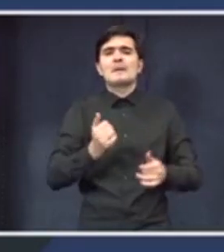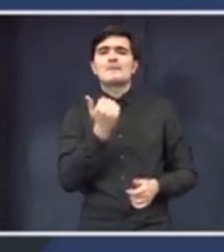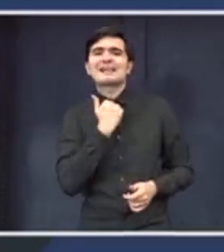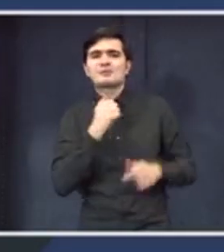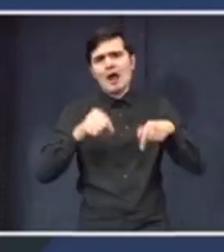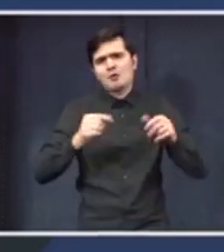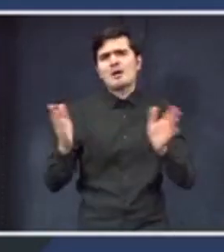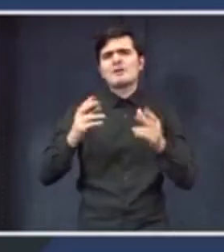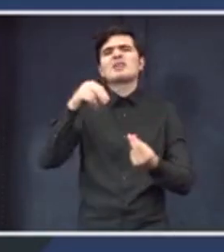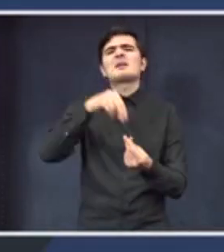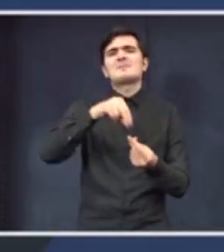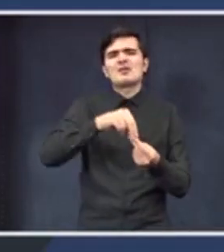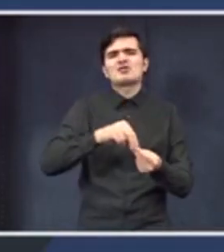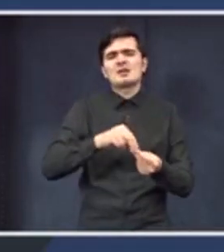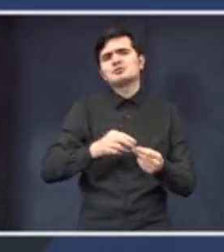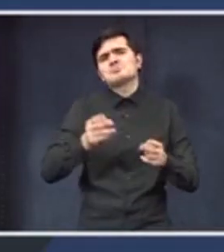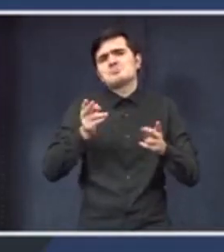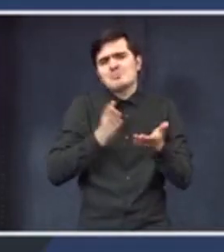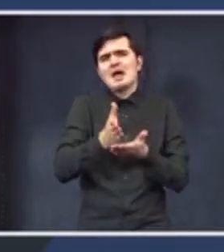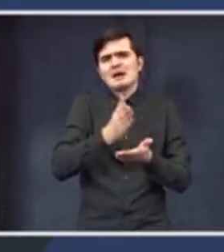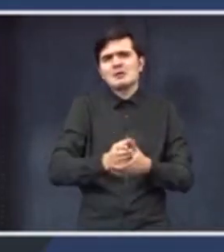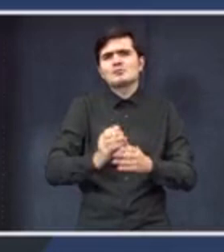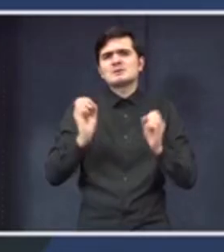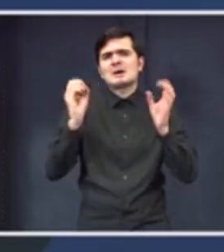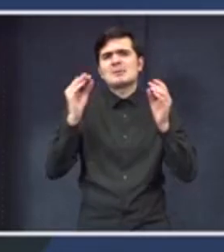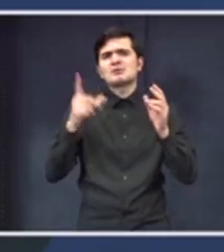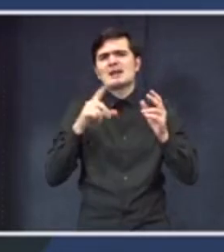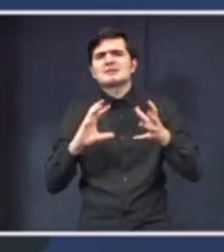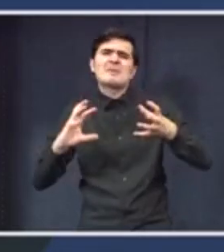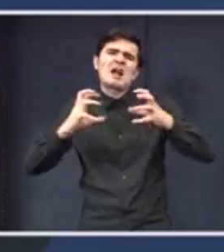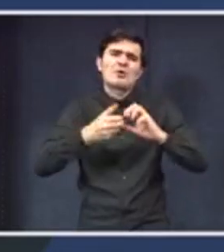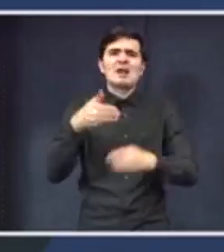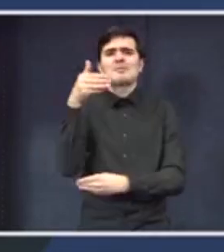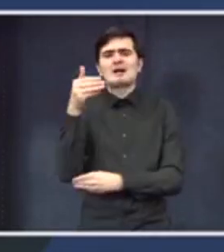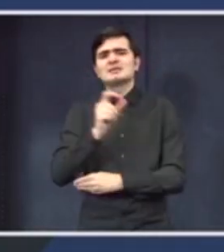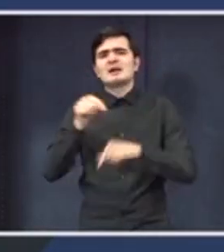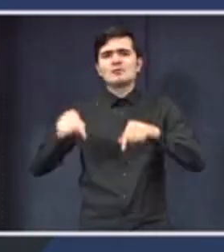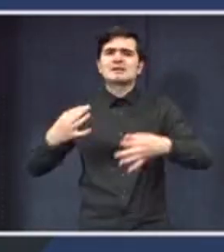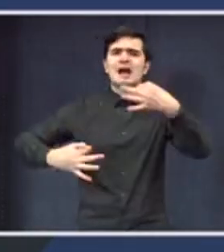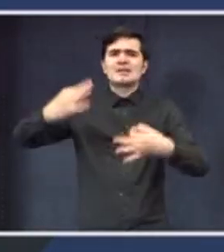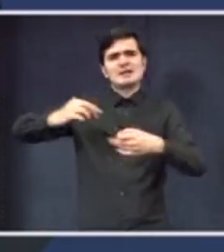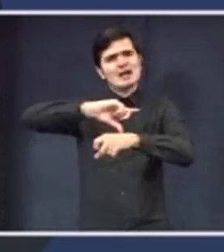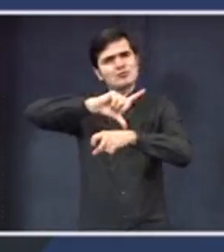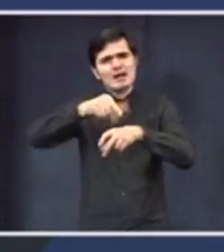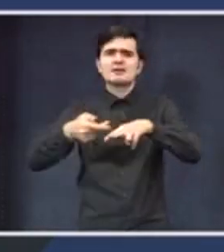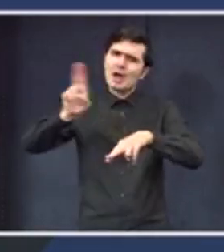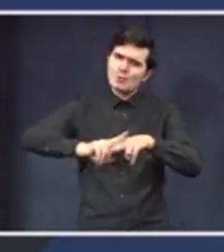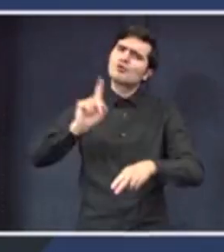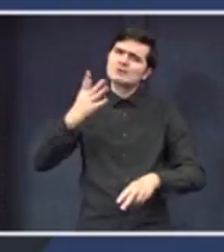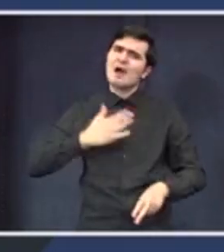foarte bine, în perioada sărbătorilor, de fiecare dată magazinele sunt mai aglomerate. De aceea poate că analiza durează mai mult, dar vom avea și această analiză să înțelegem